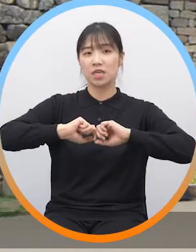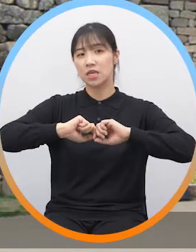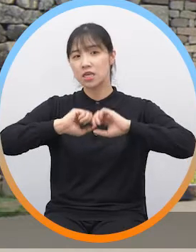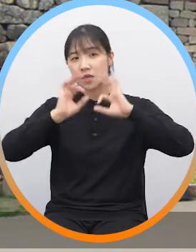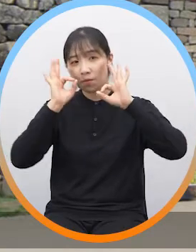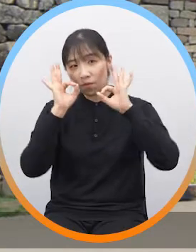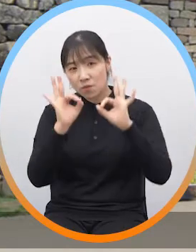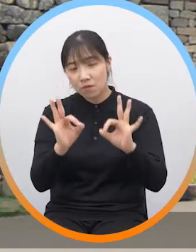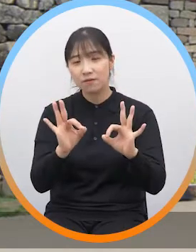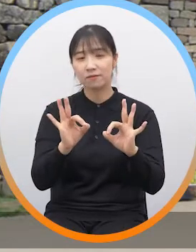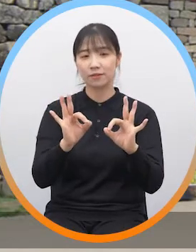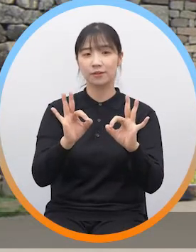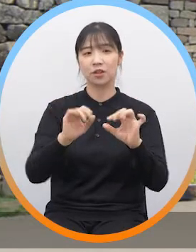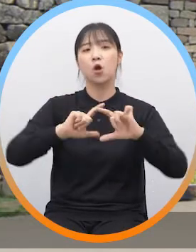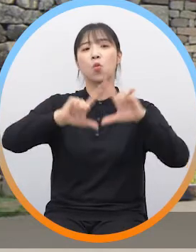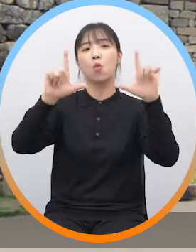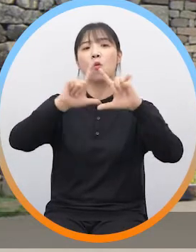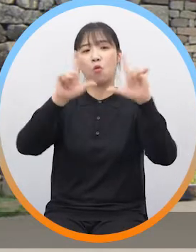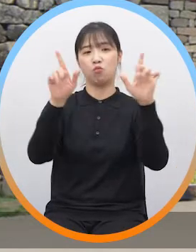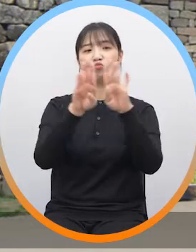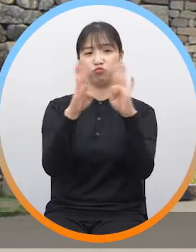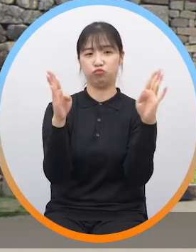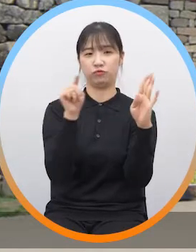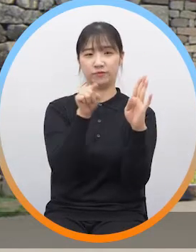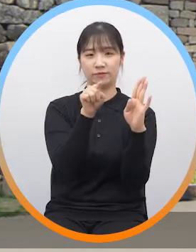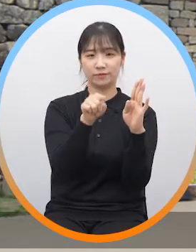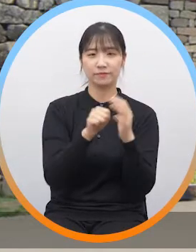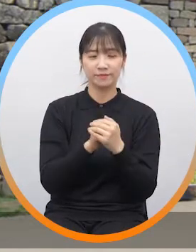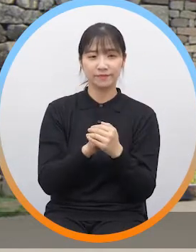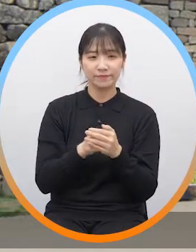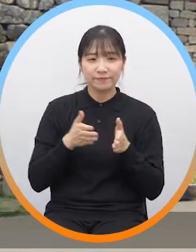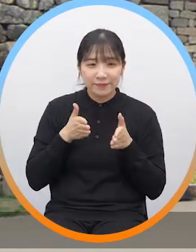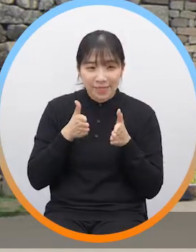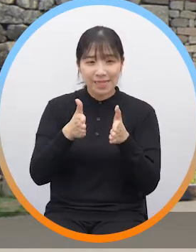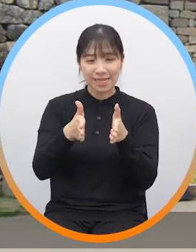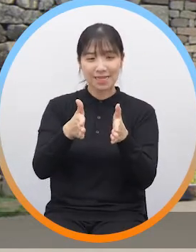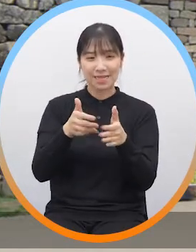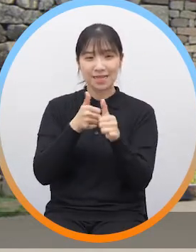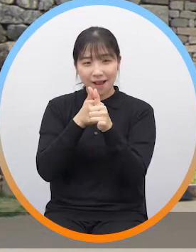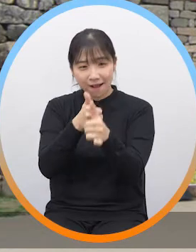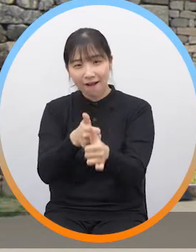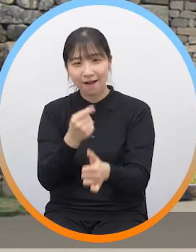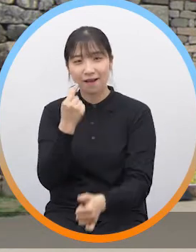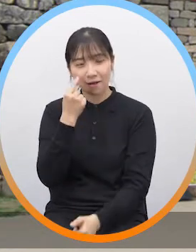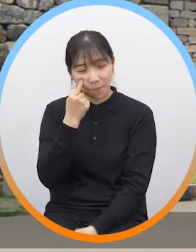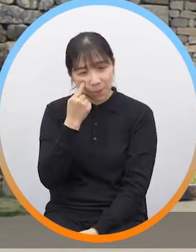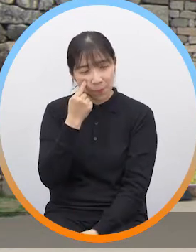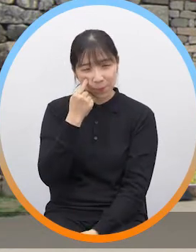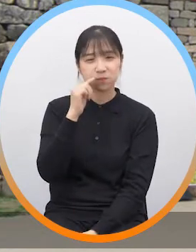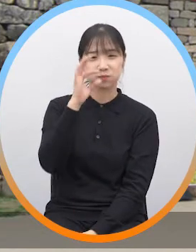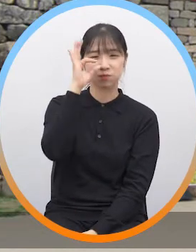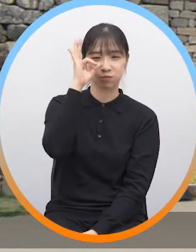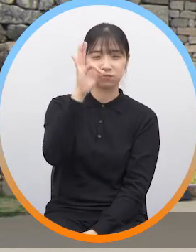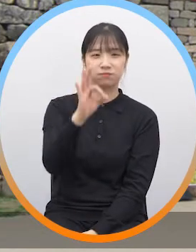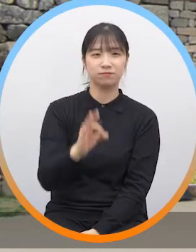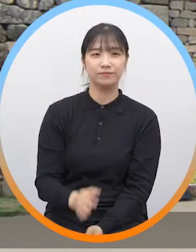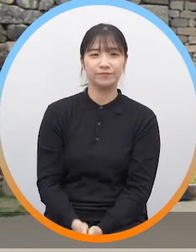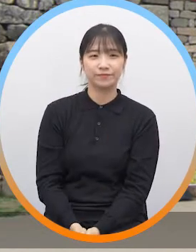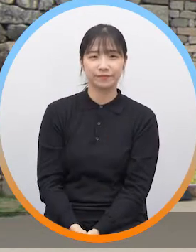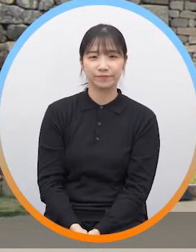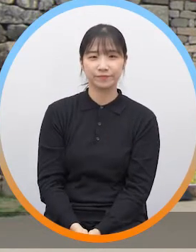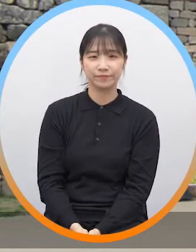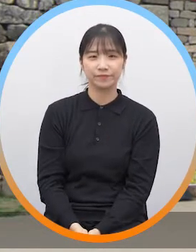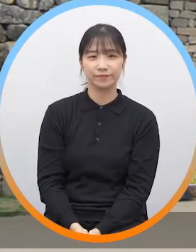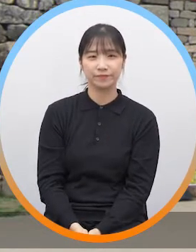지금 읍성에 이게 동문인데요. 동문 쪽에서부터 이제 쭉 한번 그쪽 길을 따라서 한번